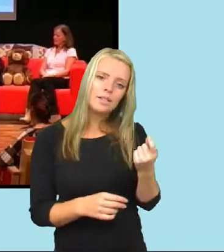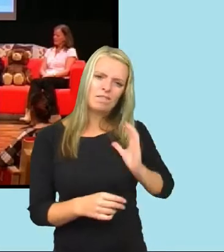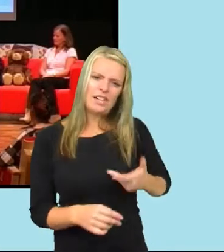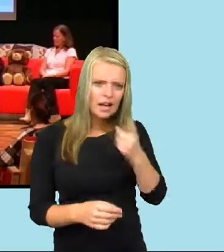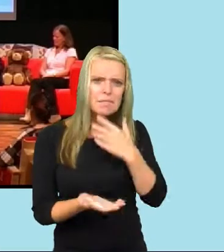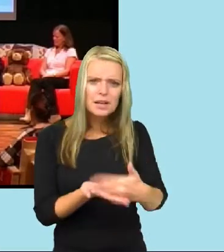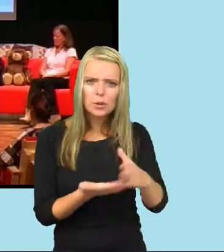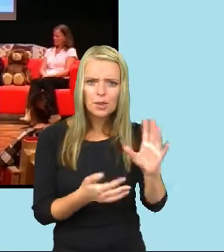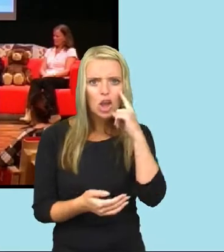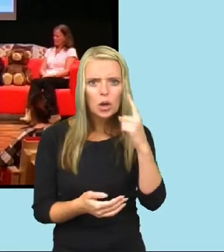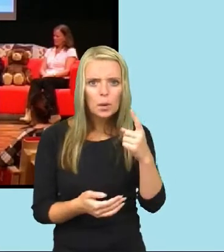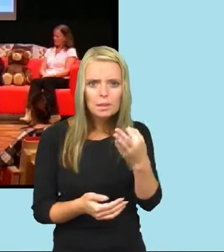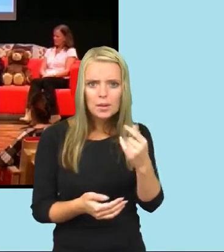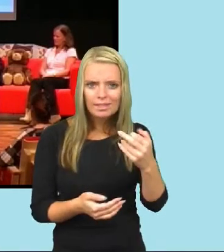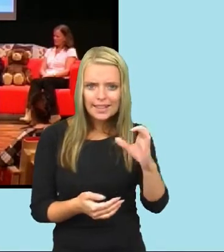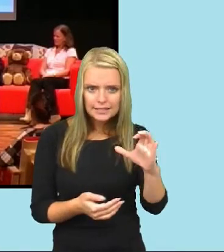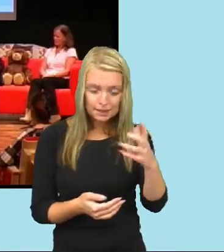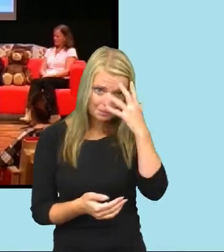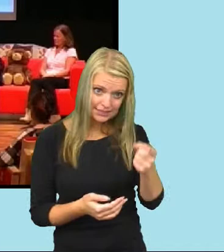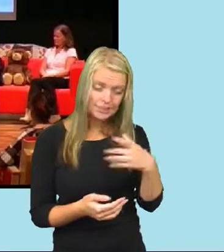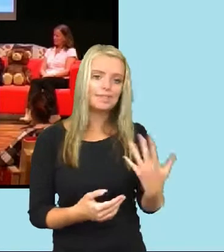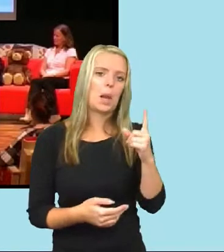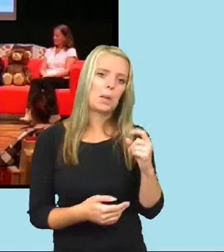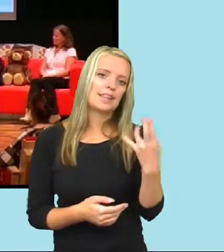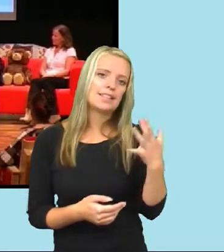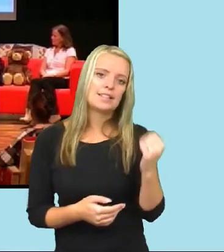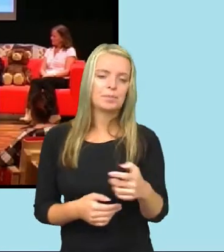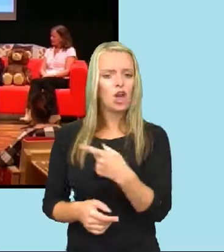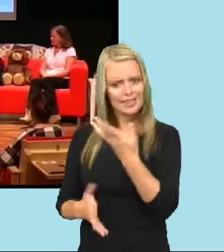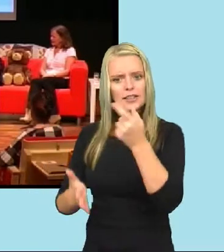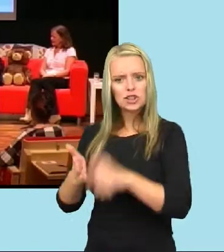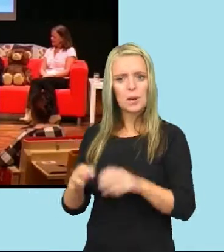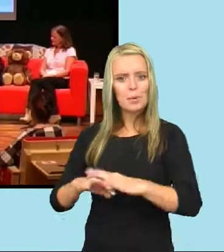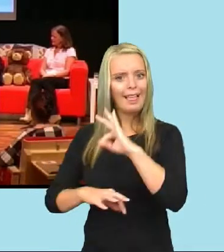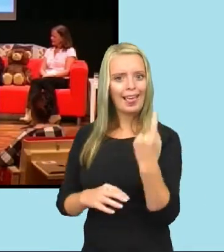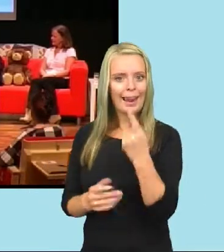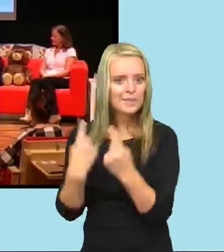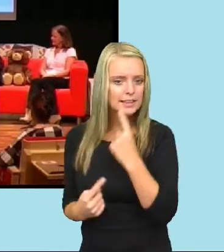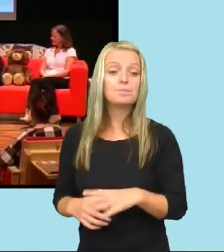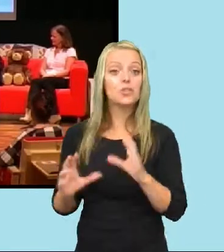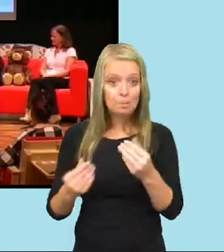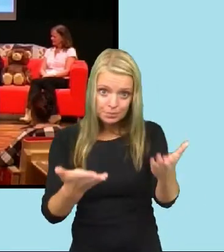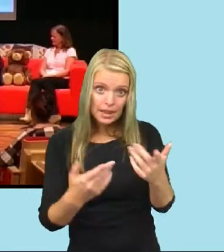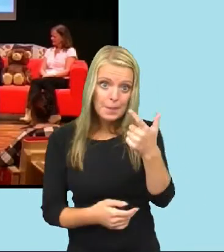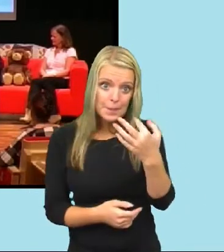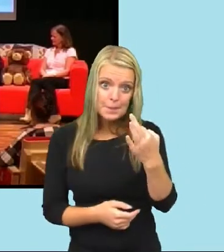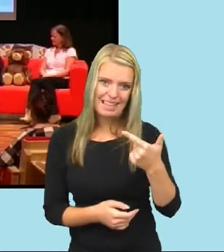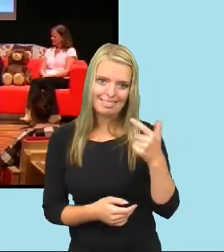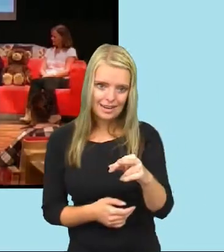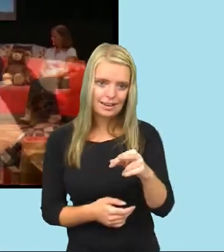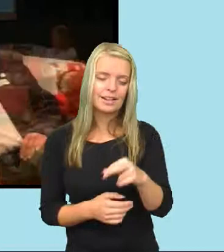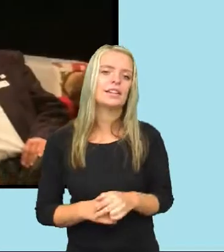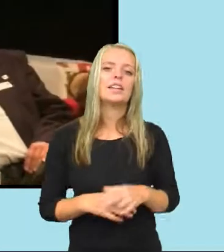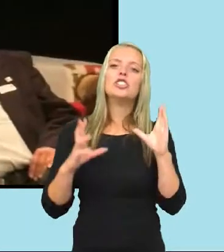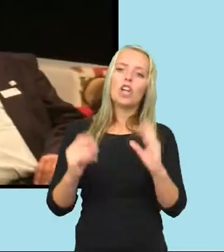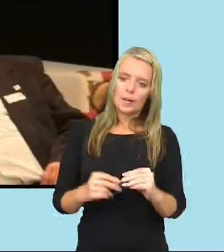ni ihåg det? Mm, det var Louise. Startade hela konferensen. Ja. Mm. Peter då, Nordqvist. Ja, Peter han är